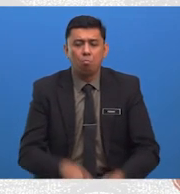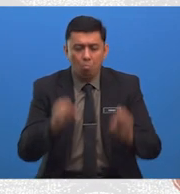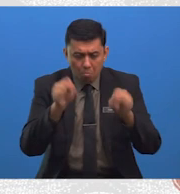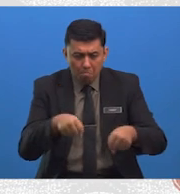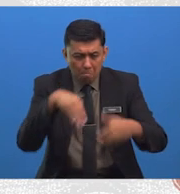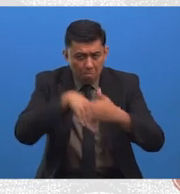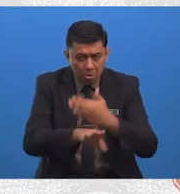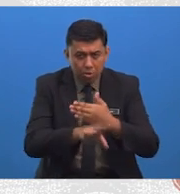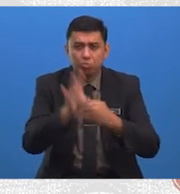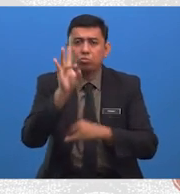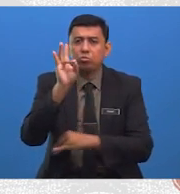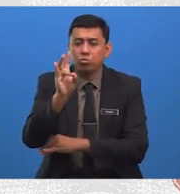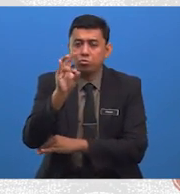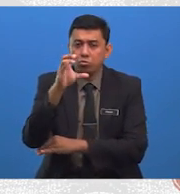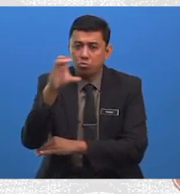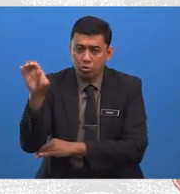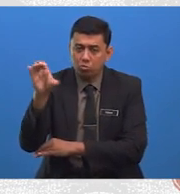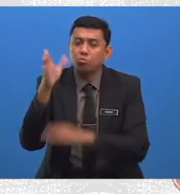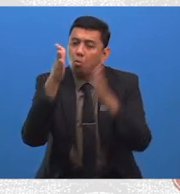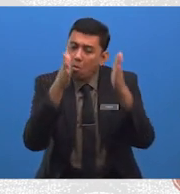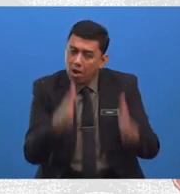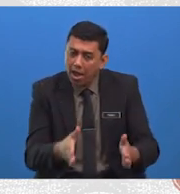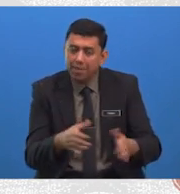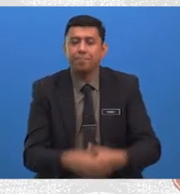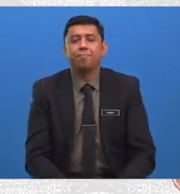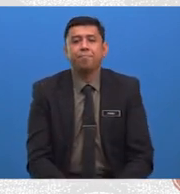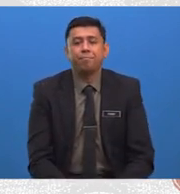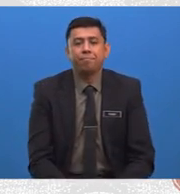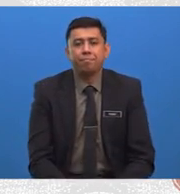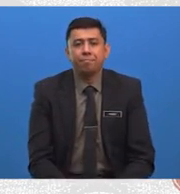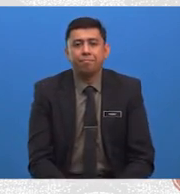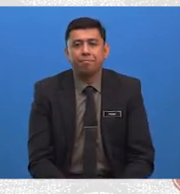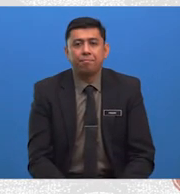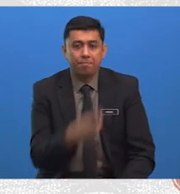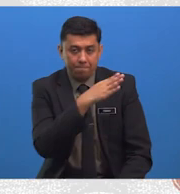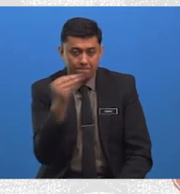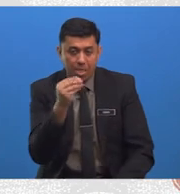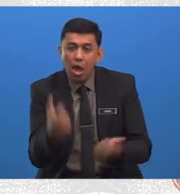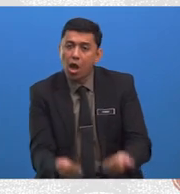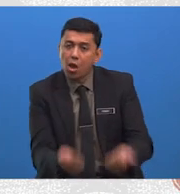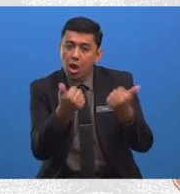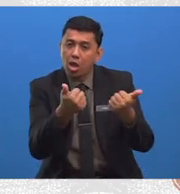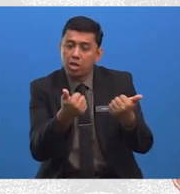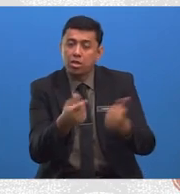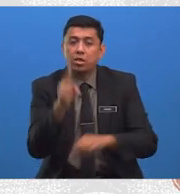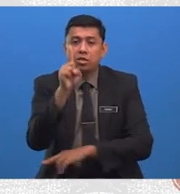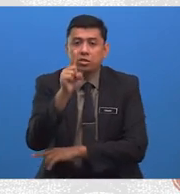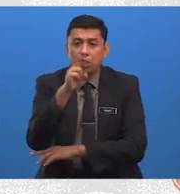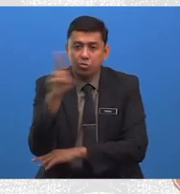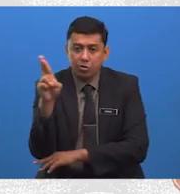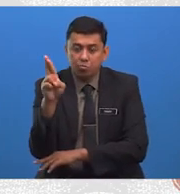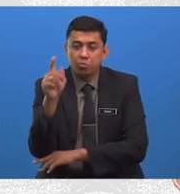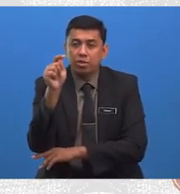memuatkan 700 orang penumpang dan dan mengangkut 1,000 tan